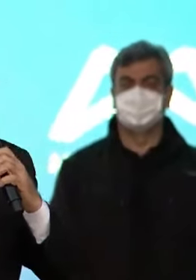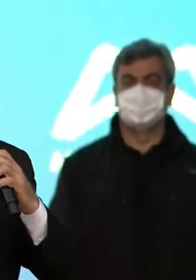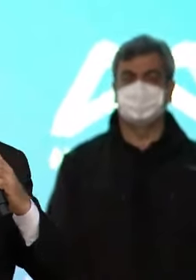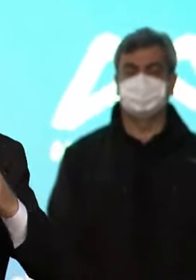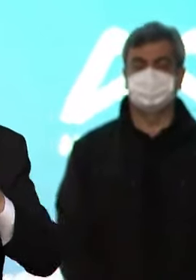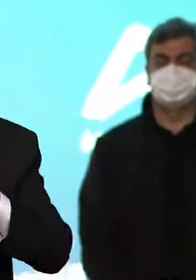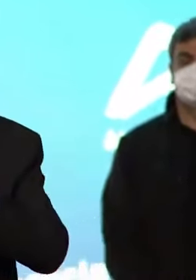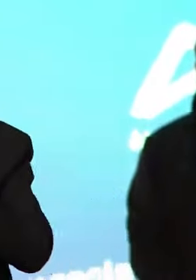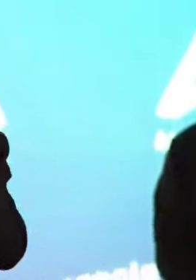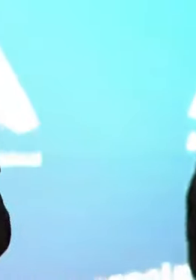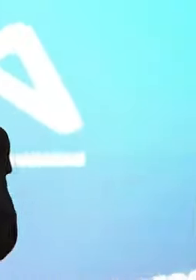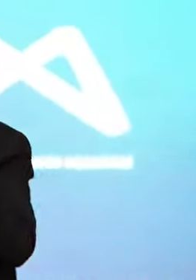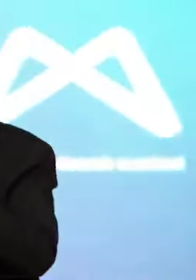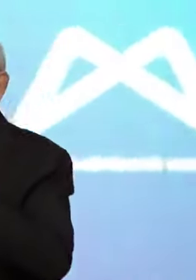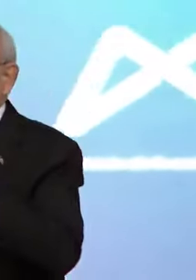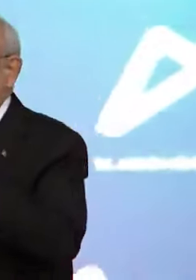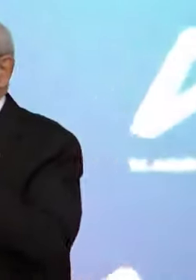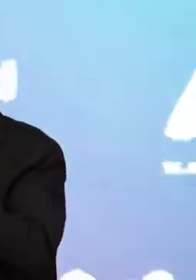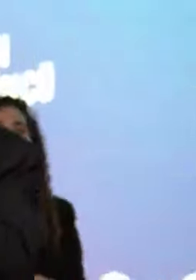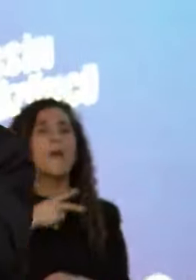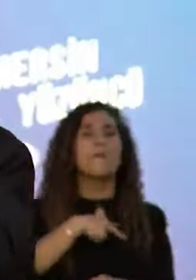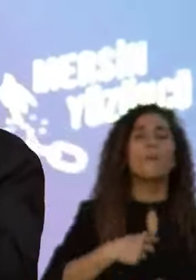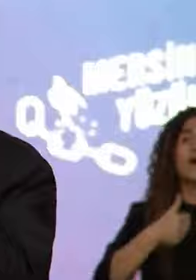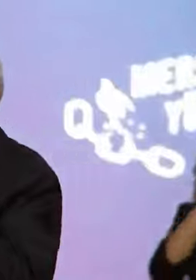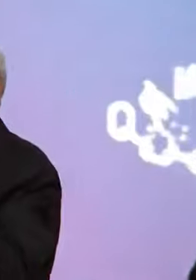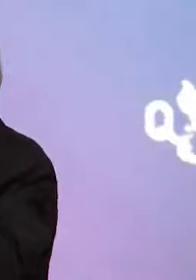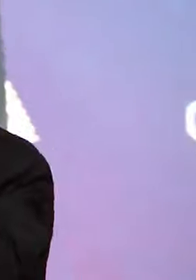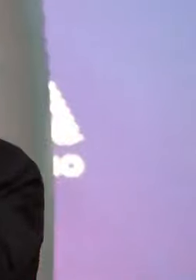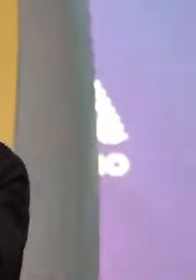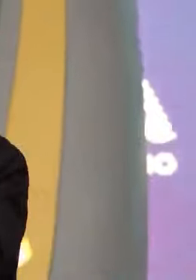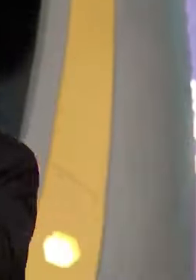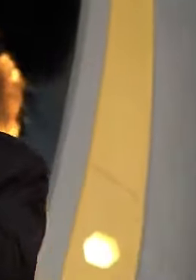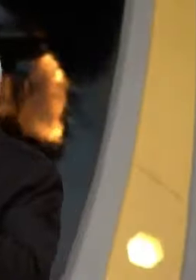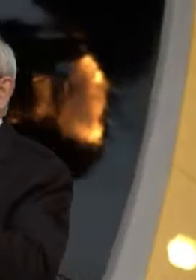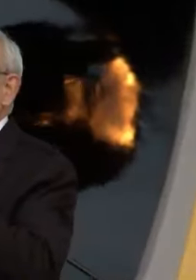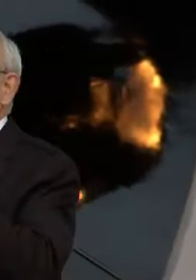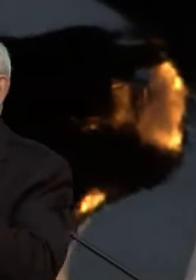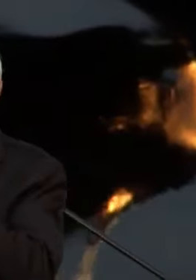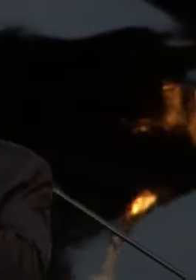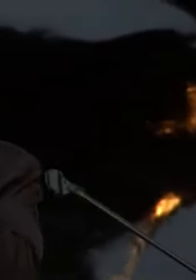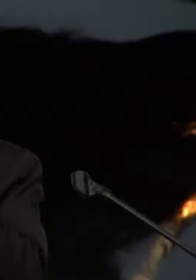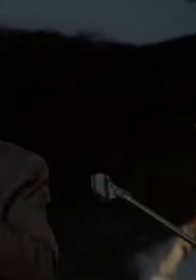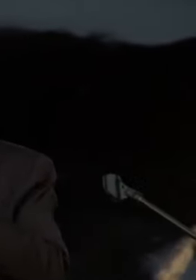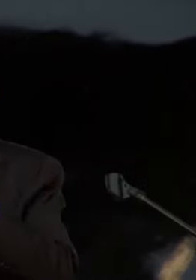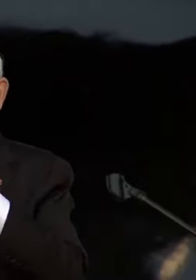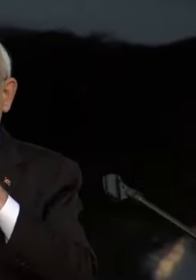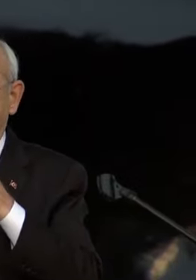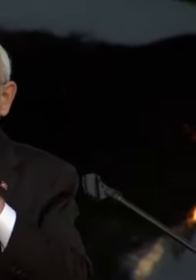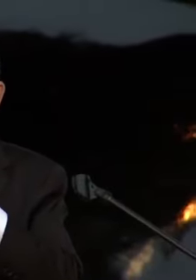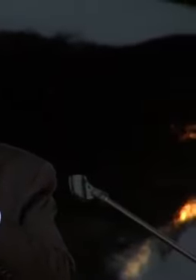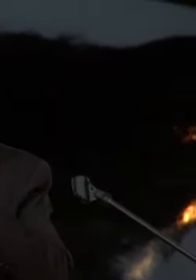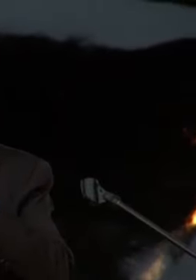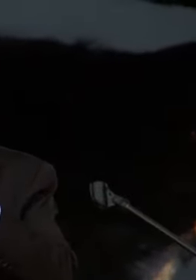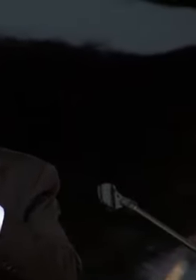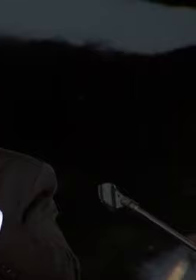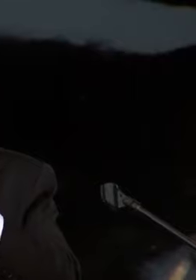Belediye başkanlarımız da bunu yapıyorlar. Onlar da çok güzel yatırımlar yapıyorlar. Onlar da hesabını millete